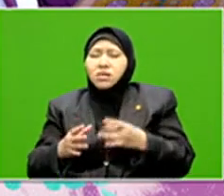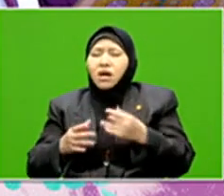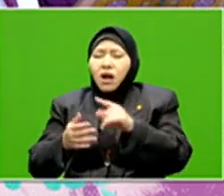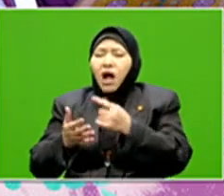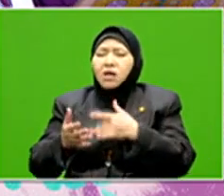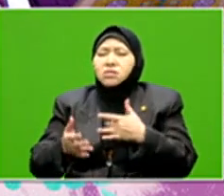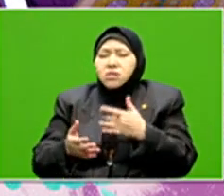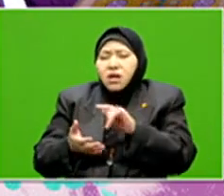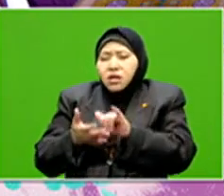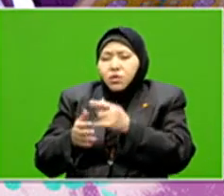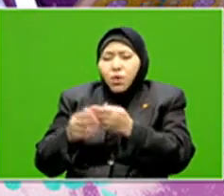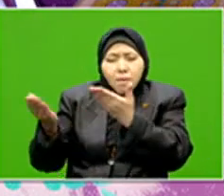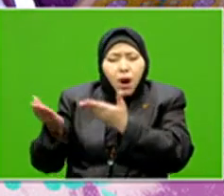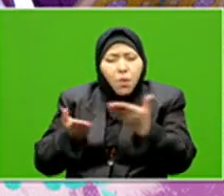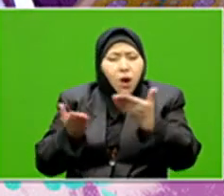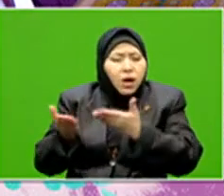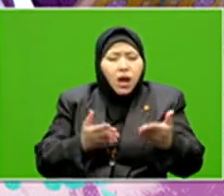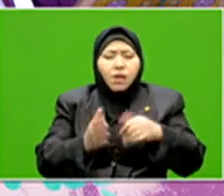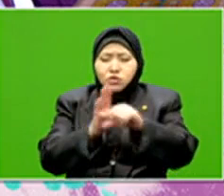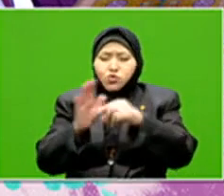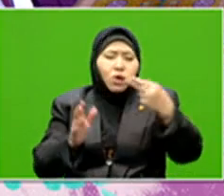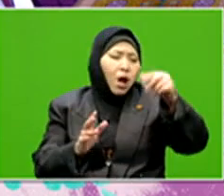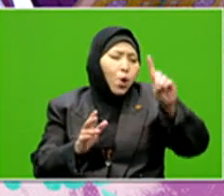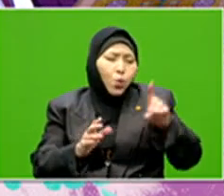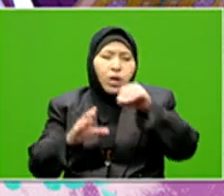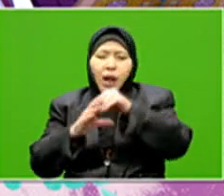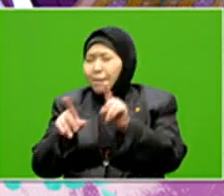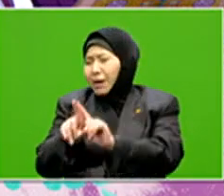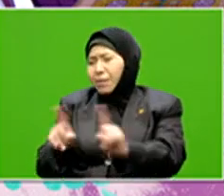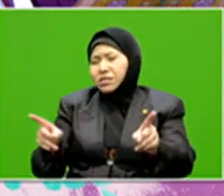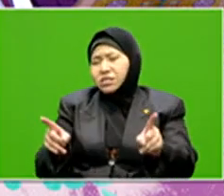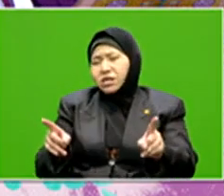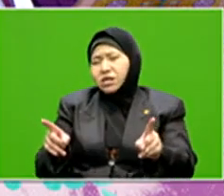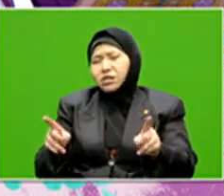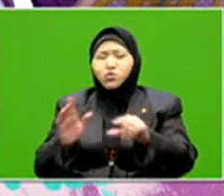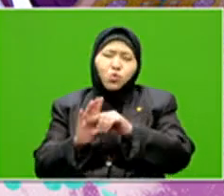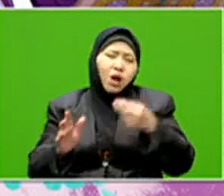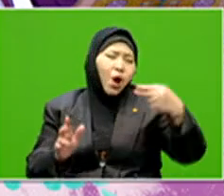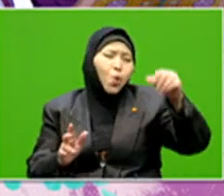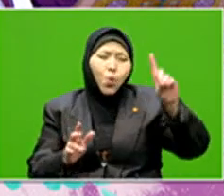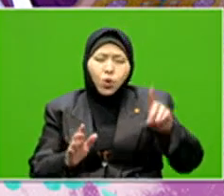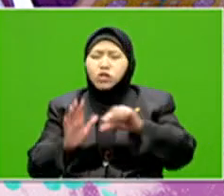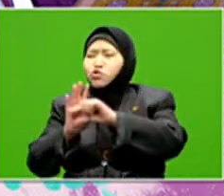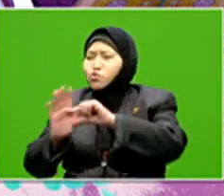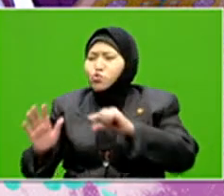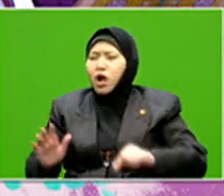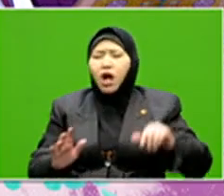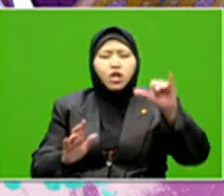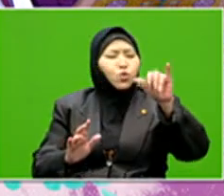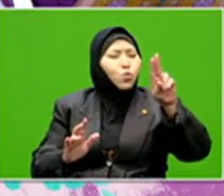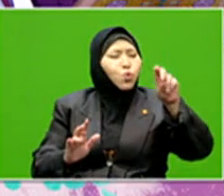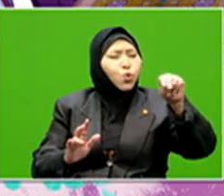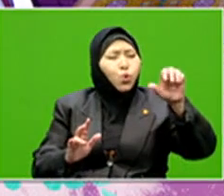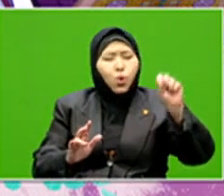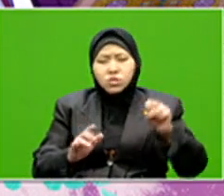bila kisah-kisah ini dibawakan dalam surah Hud, berbeza pula dalam surah Nuh ataupun surah Yunus misalnya, iaitu